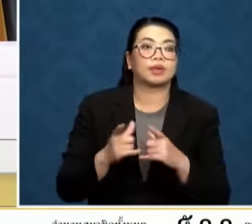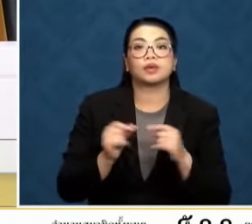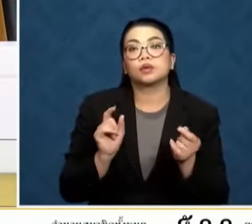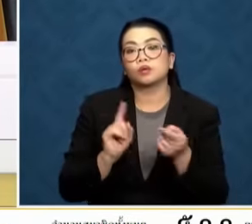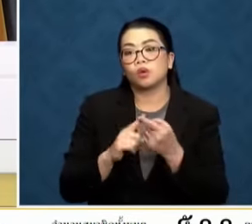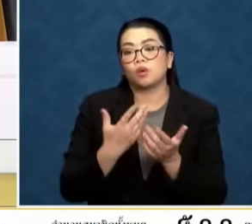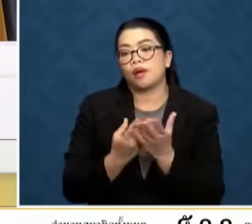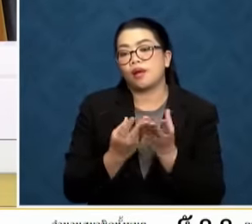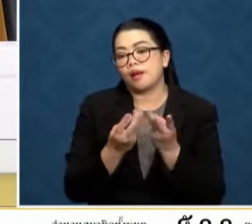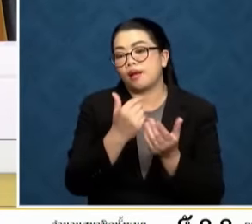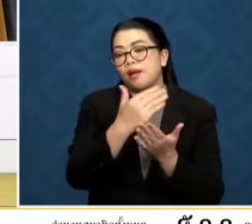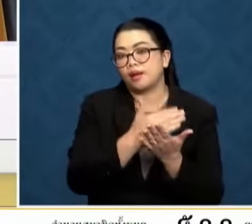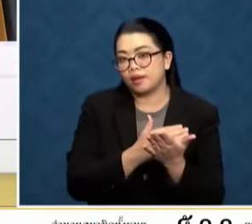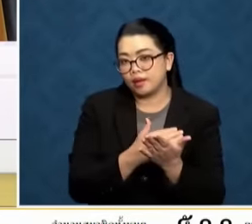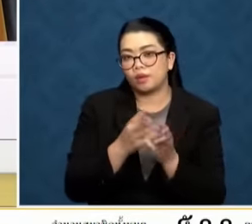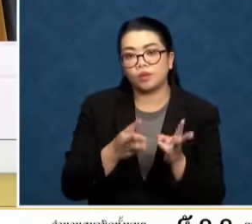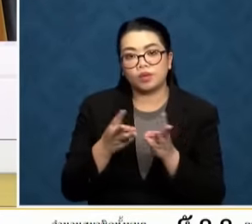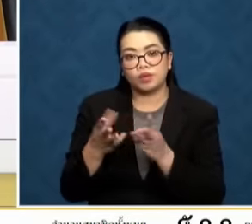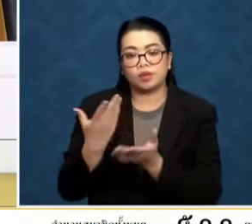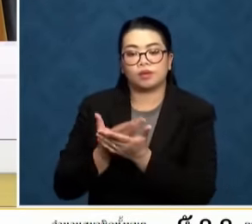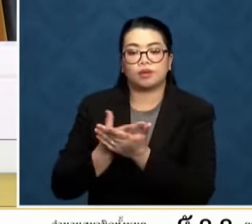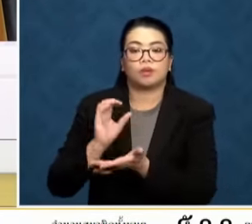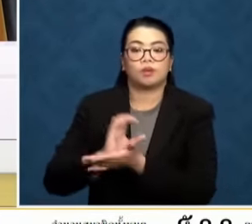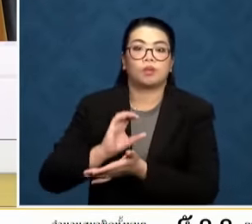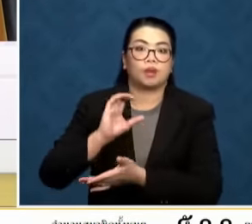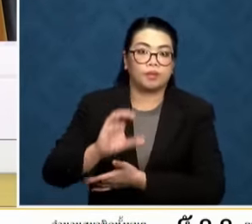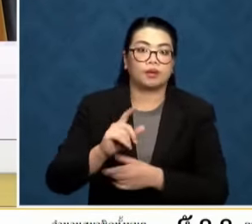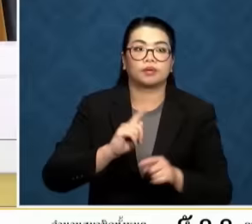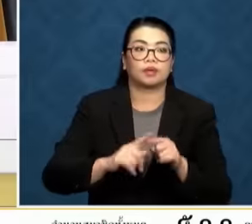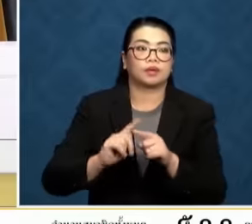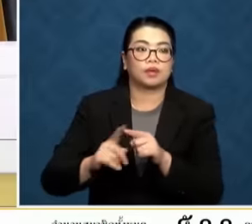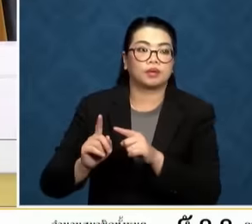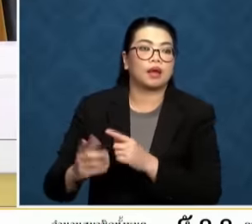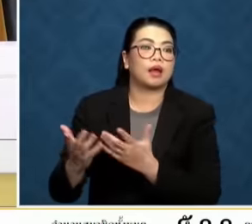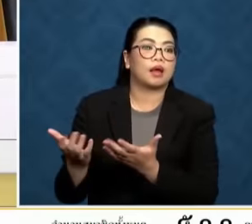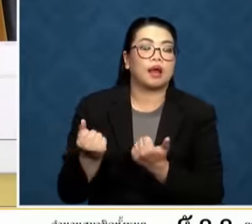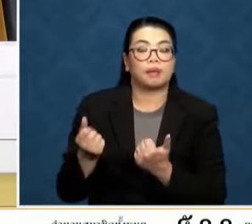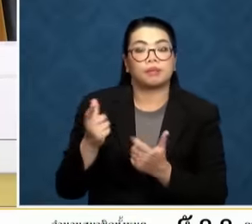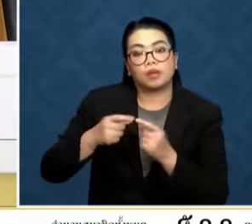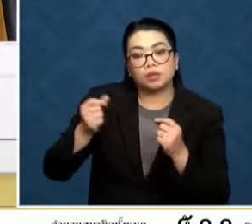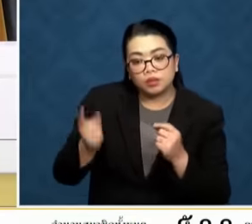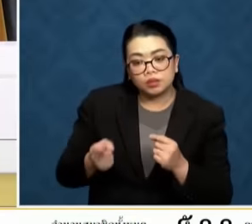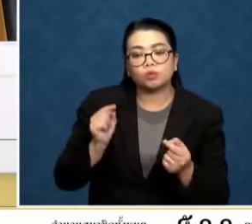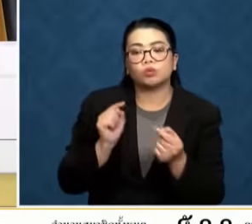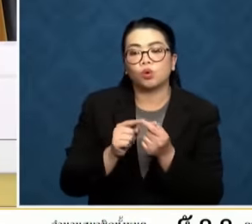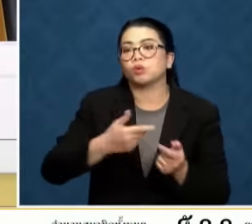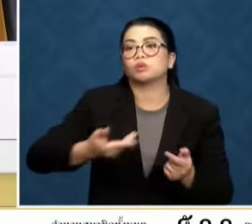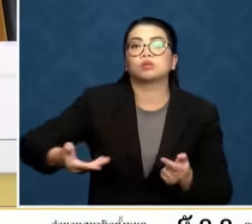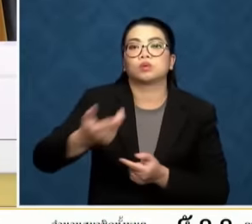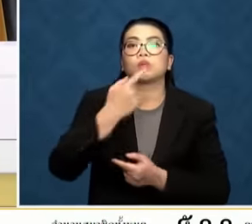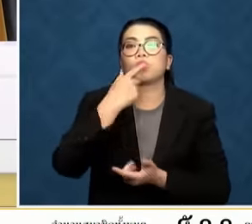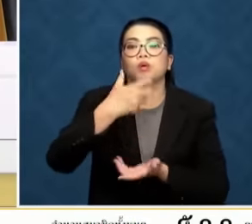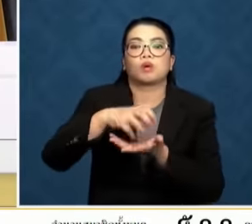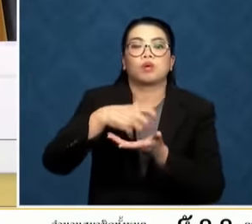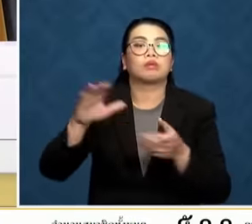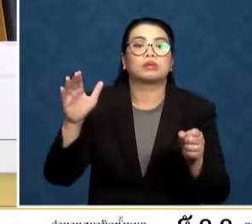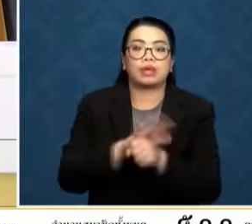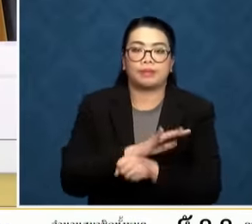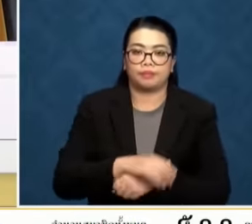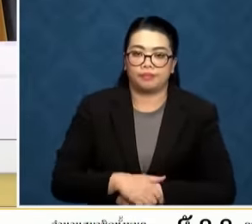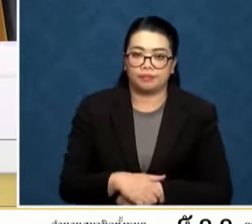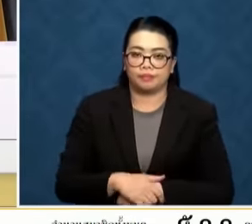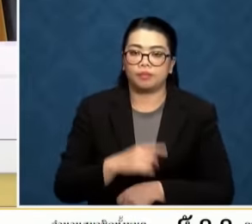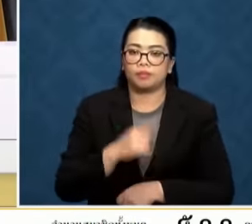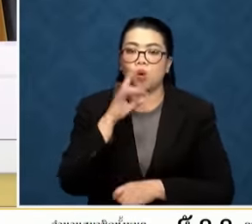รายละเอียดในเรื่องของวิธีการงบประมาณที่จะได้รับความจริงที่ตรงกันความจริงที่เต็มจำนวนความจริง